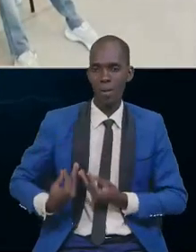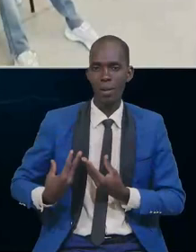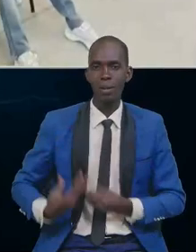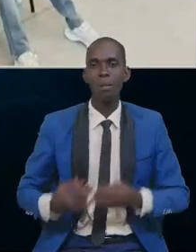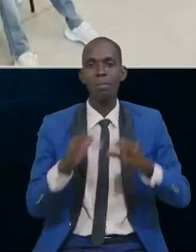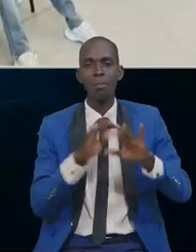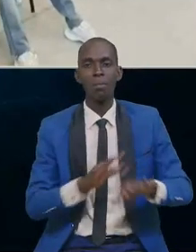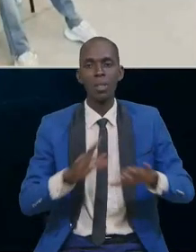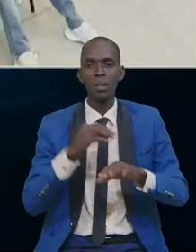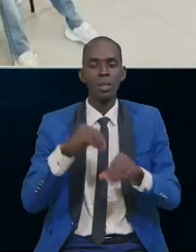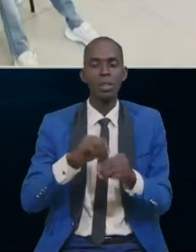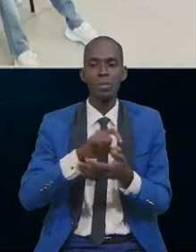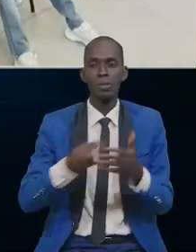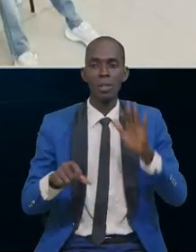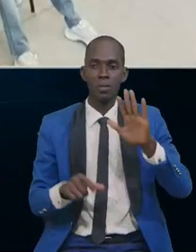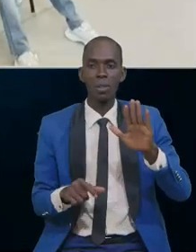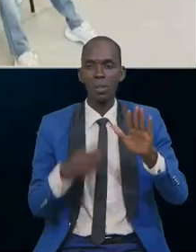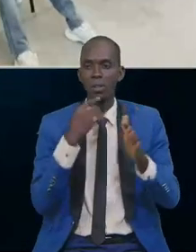5.